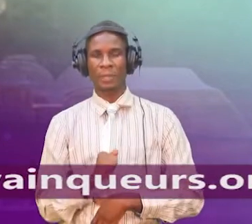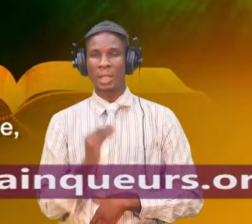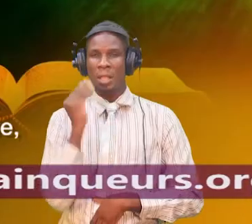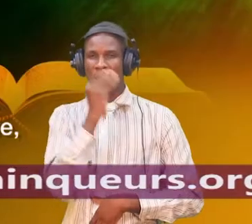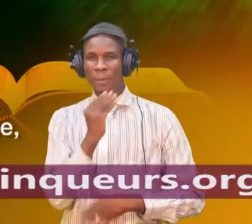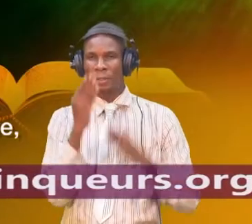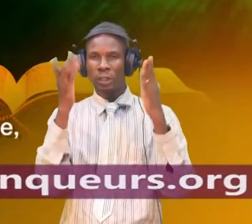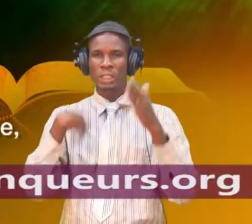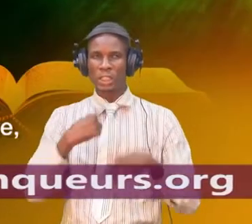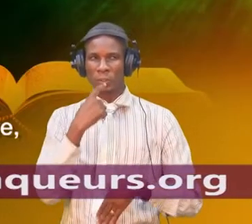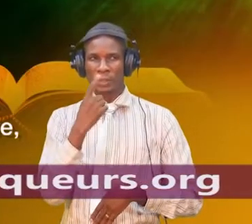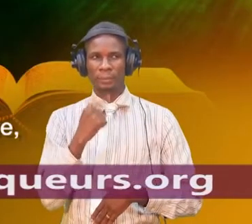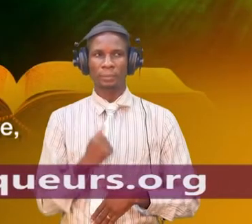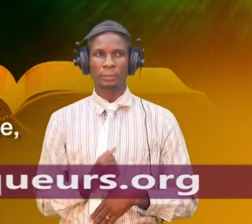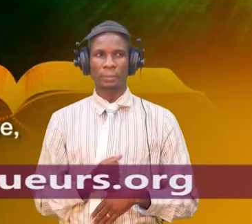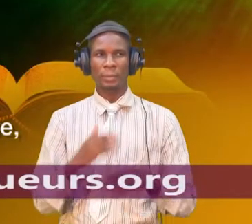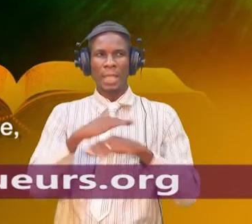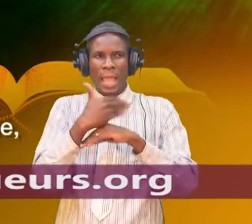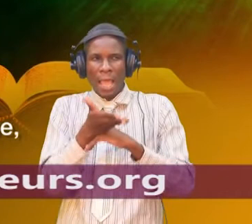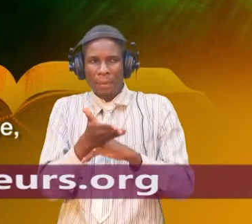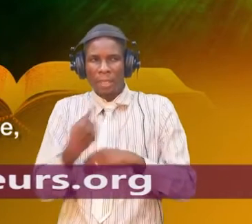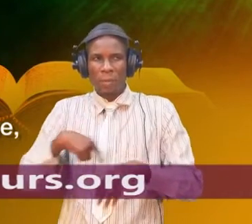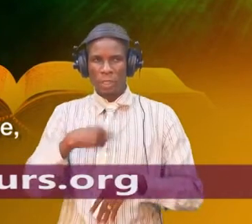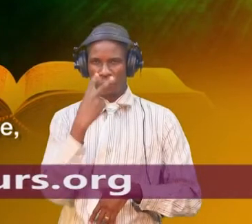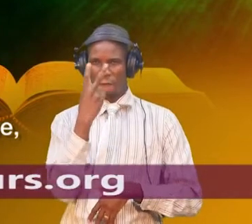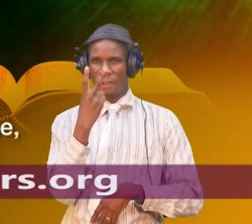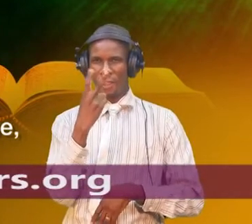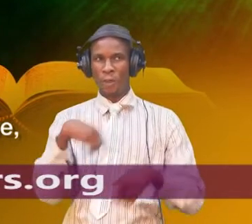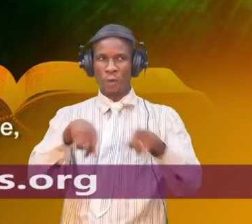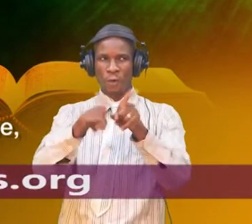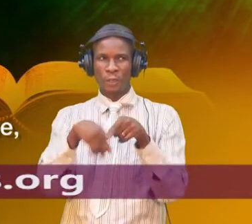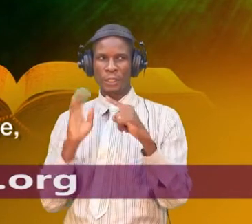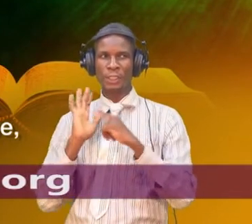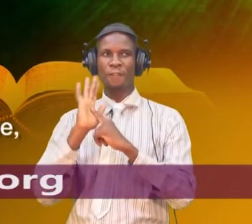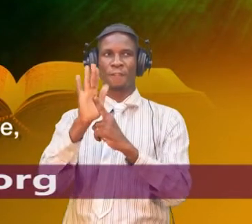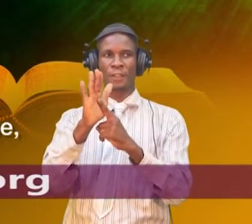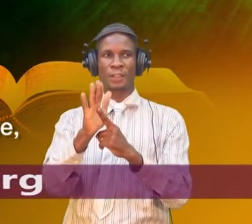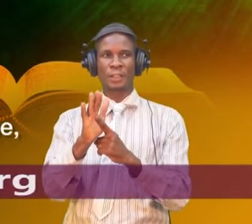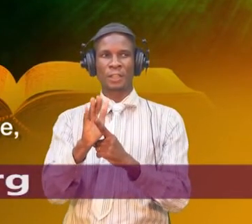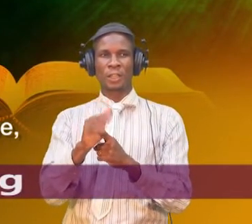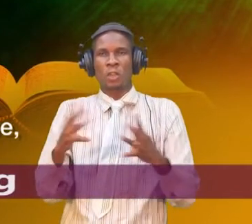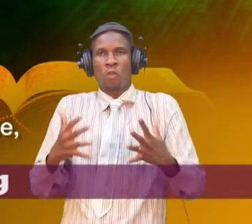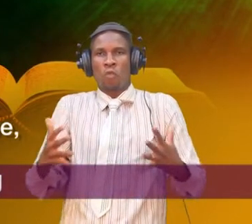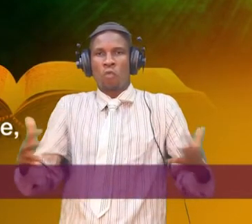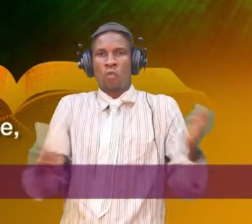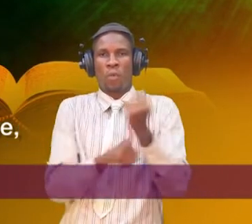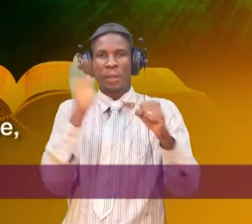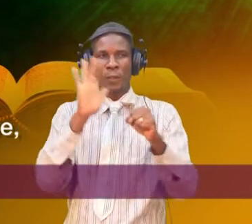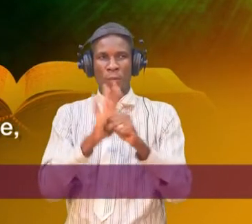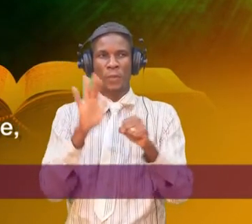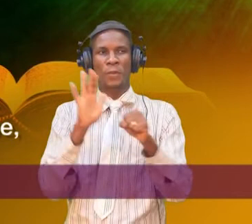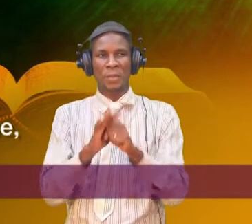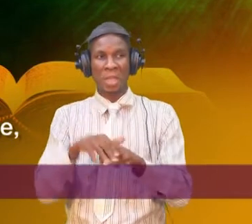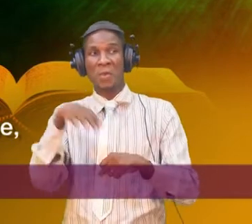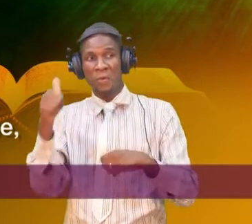Biblia ezali koloba na biso boye sima na yango nazalaki kotala mpe tala etuluku ya bato ezalaki